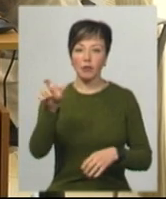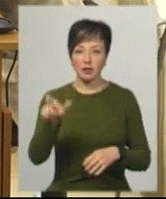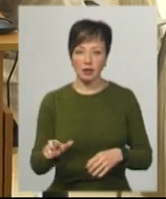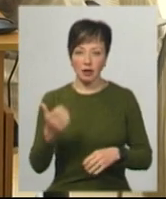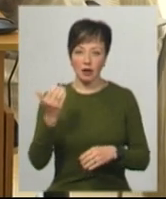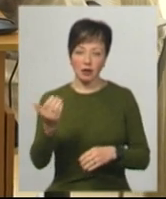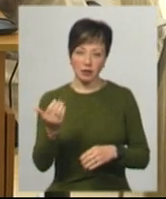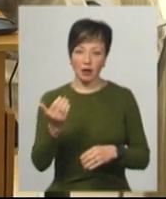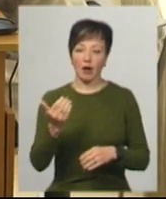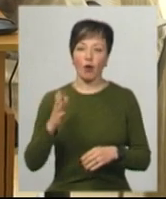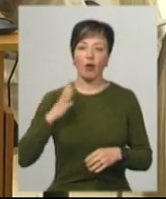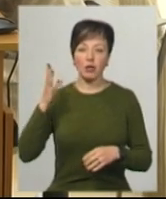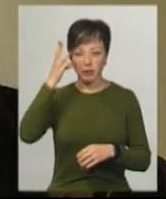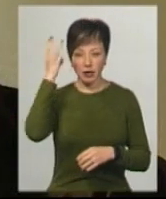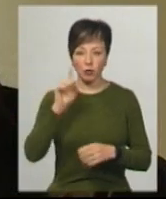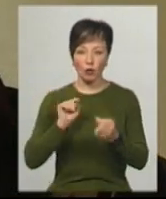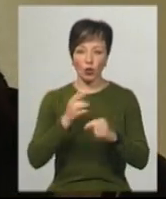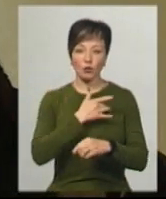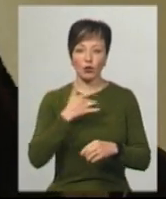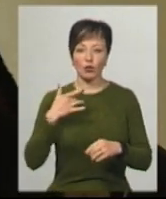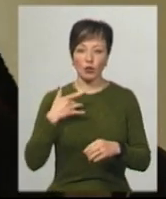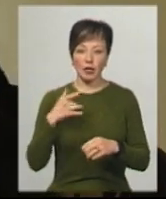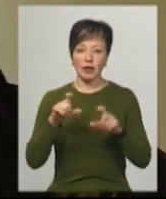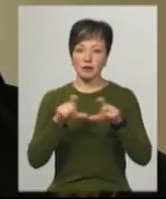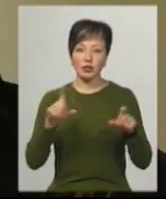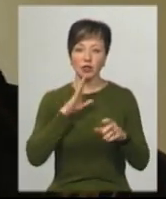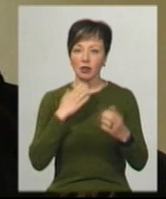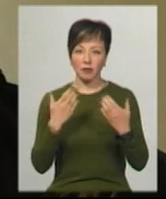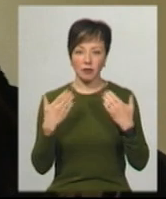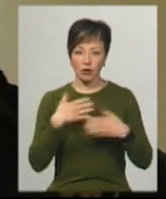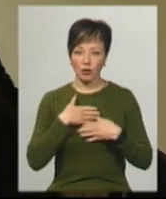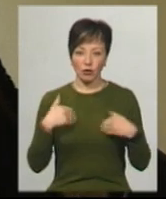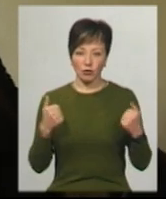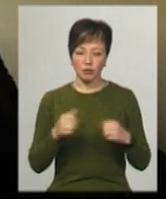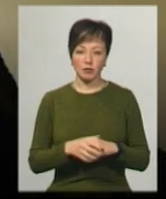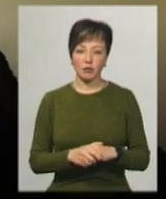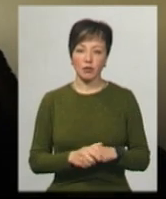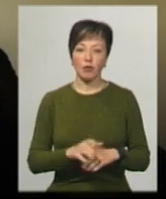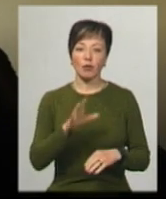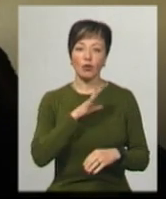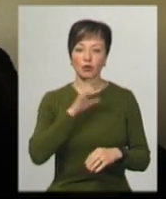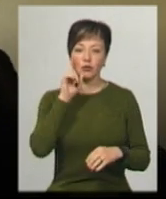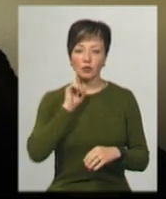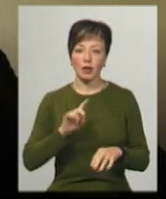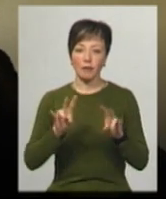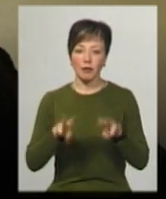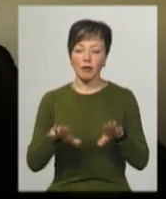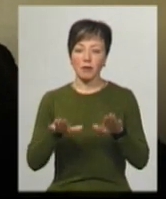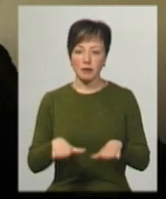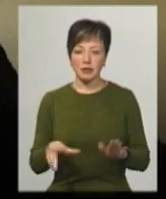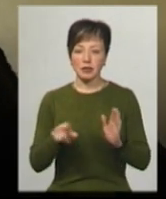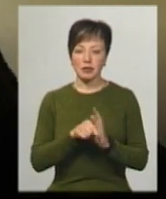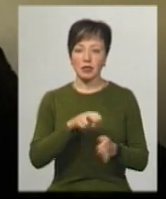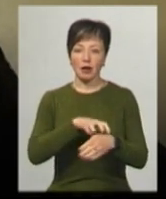хмельницького протитуберкульозного диспансеру. Відкрито на камеру жінка не спілкується. Було зручніше, як ми тут були на місці з лікарями, нас